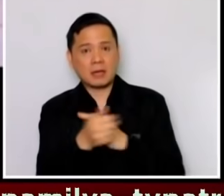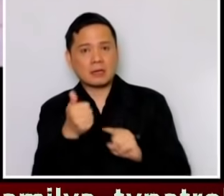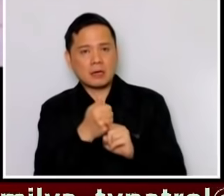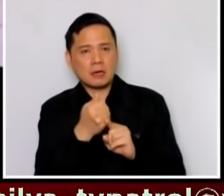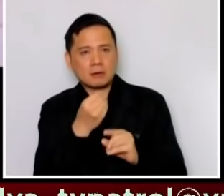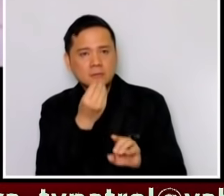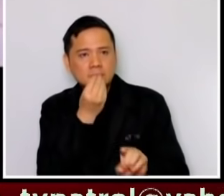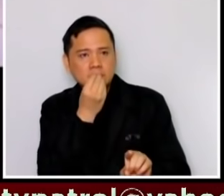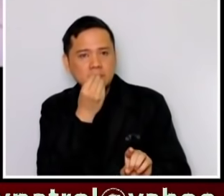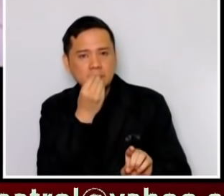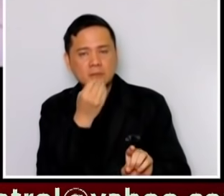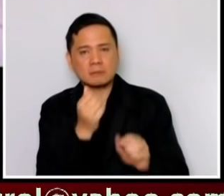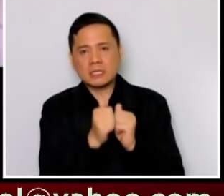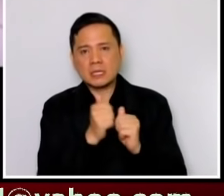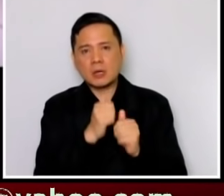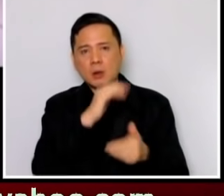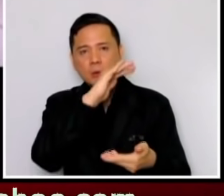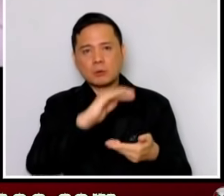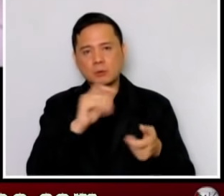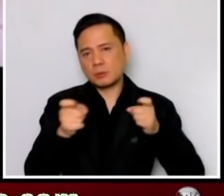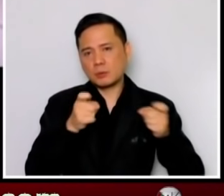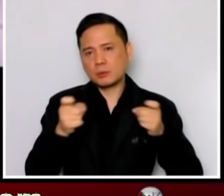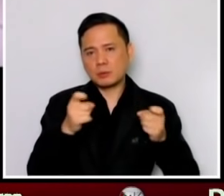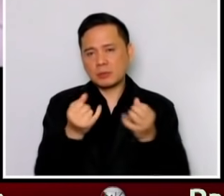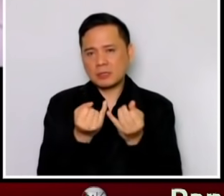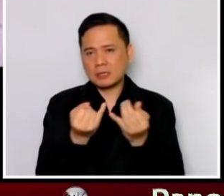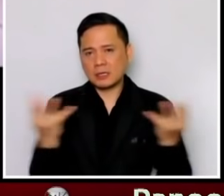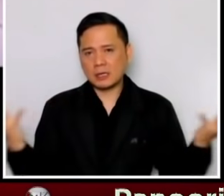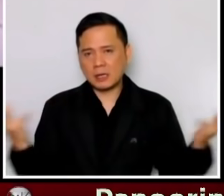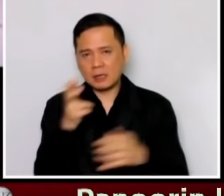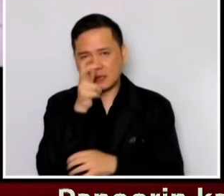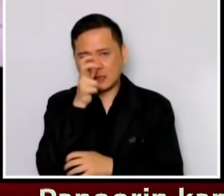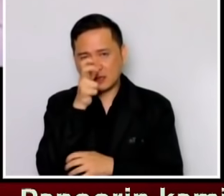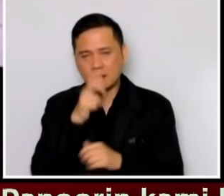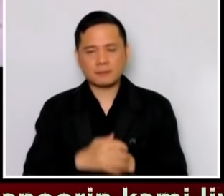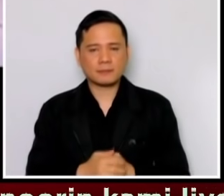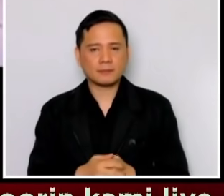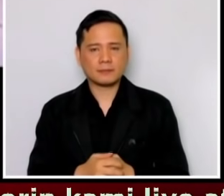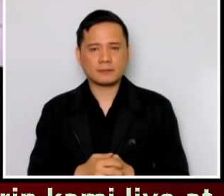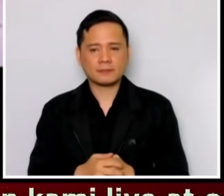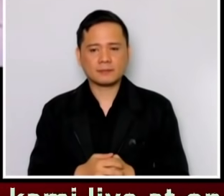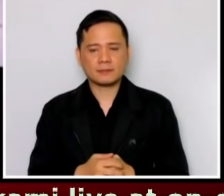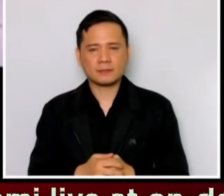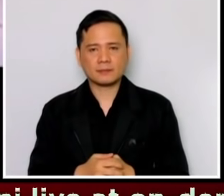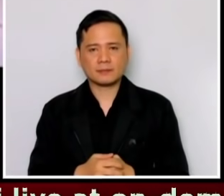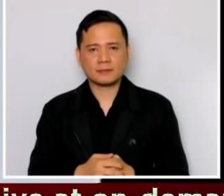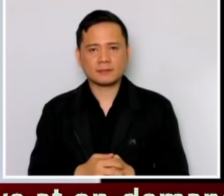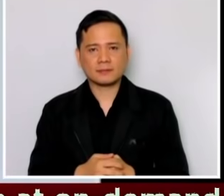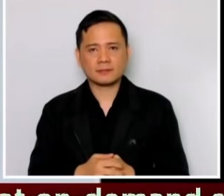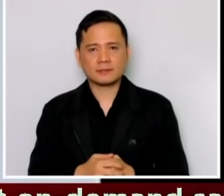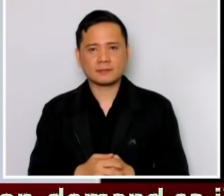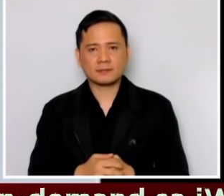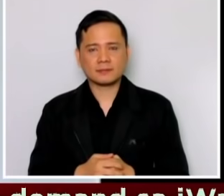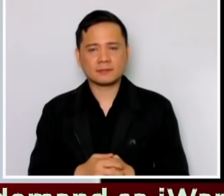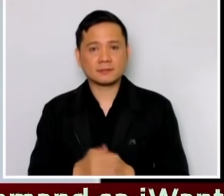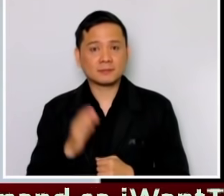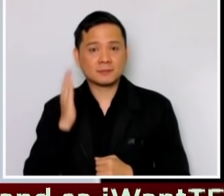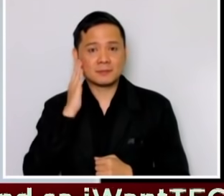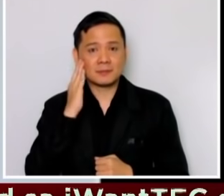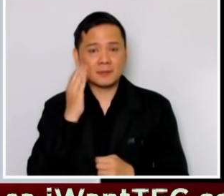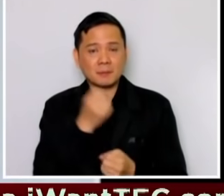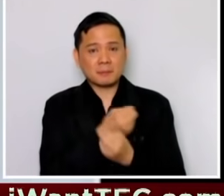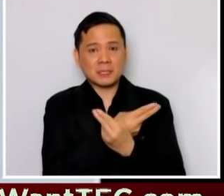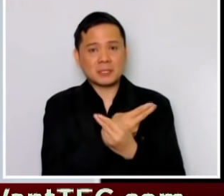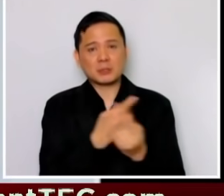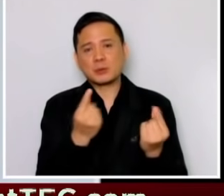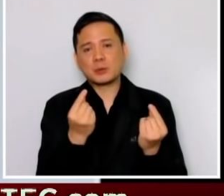lugar. Mayroong mga kahalagahan sa mga tao ang isang paniki. Sila po ay tumutulong sa